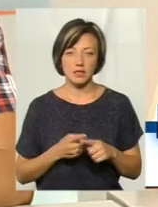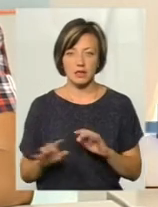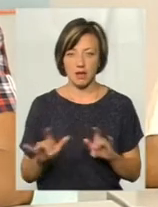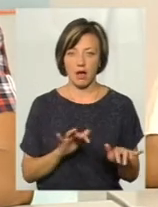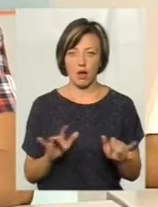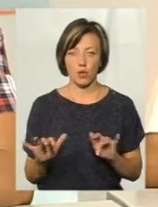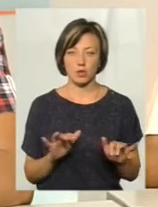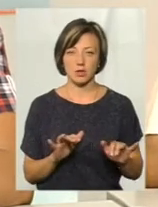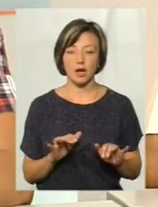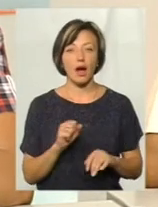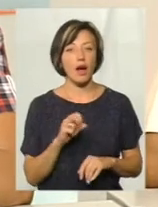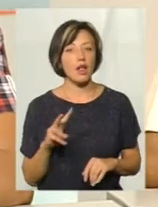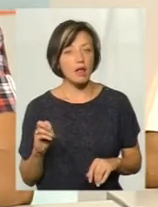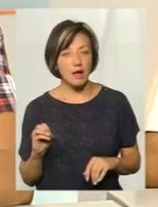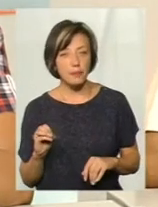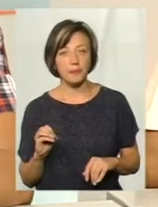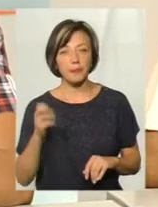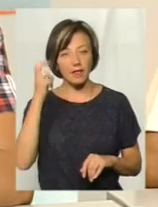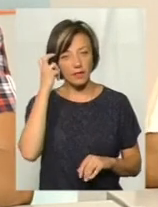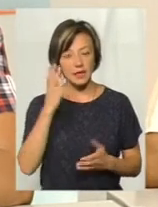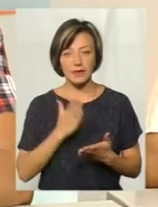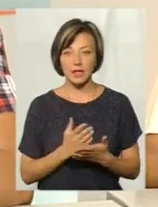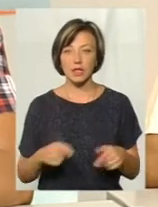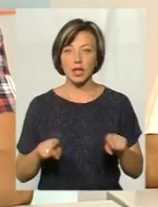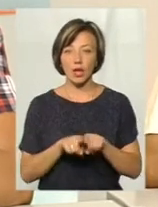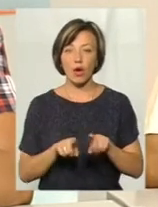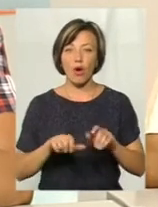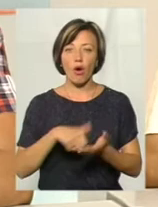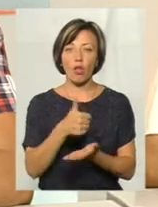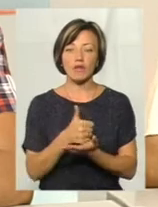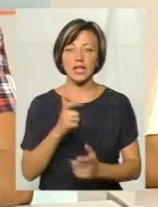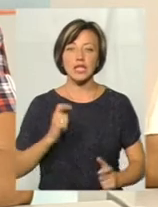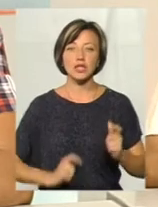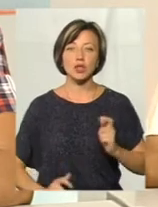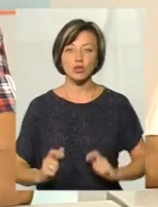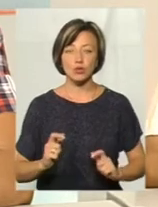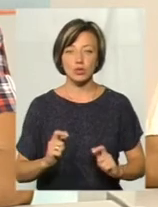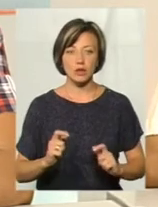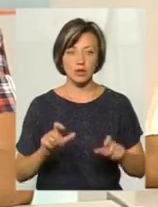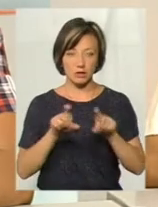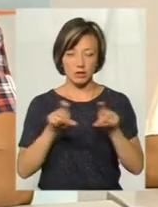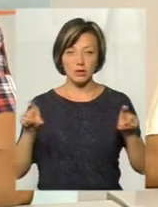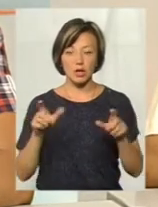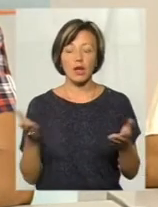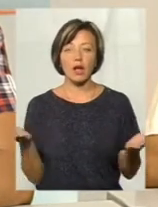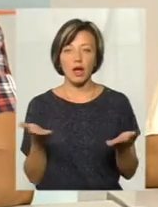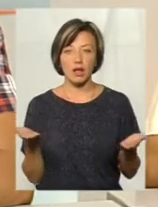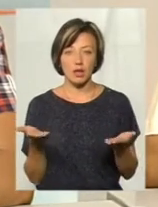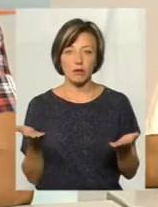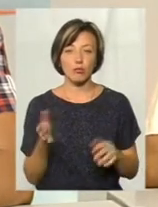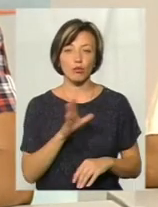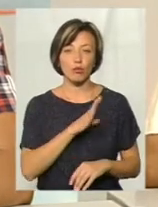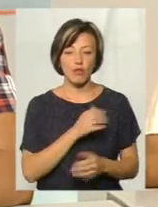діяльності. Але в Києві є такий головний інститут «Гіпроводхоз», який